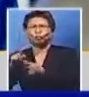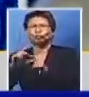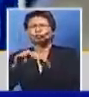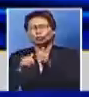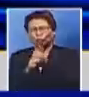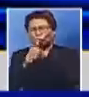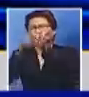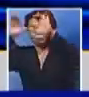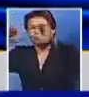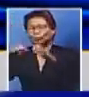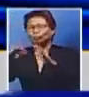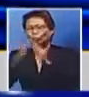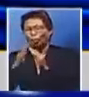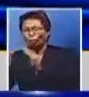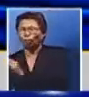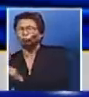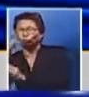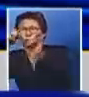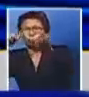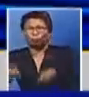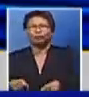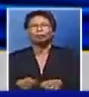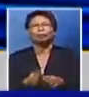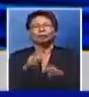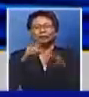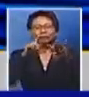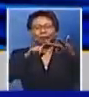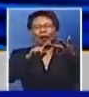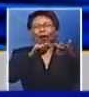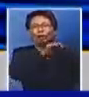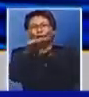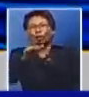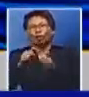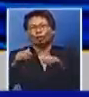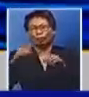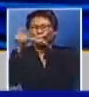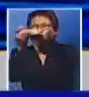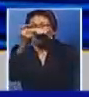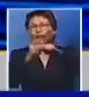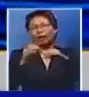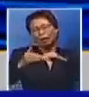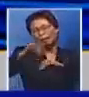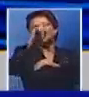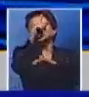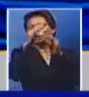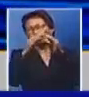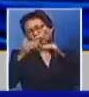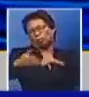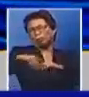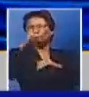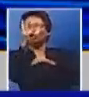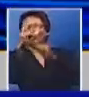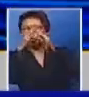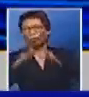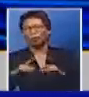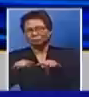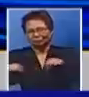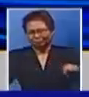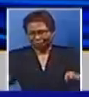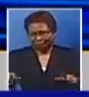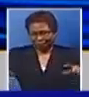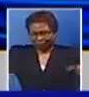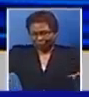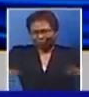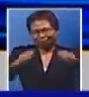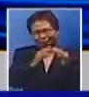kaedah ini. Insentif ketiga adalah pemberian kelulusan membina lebih satu unit rumah dalam satu tapak di tanah rancangan